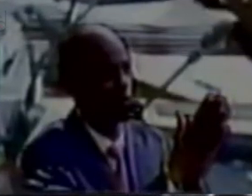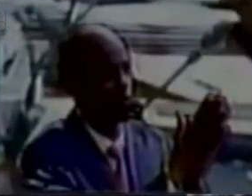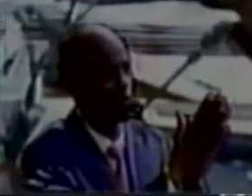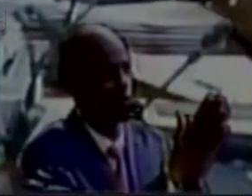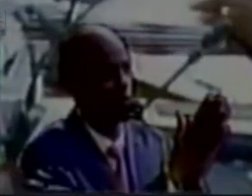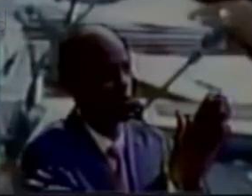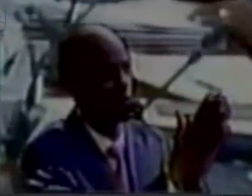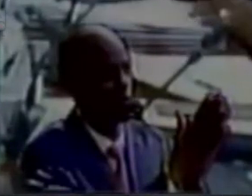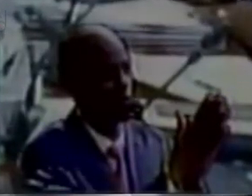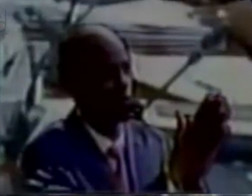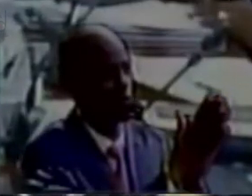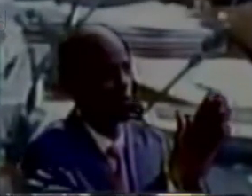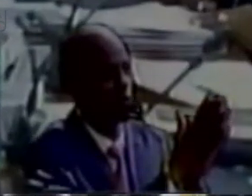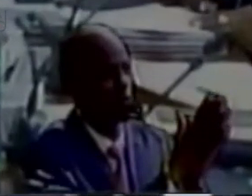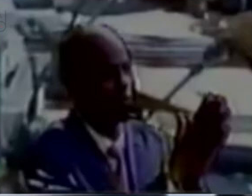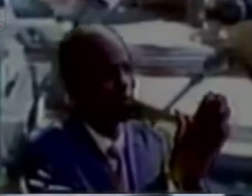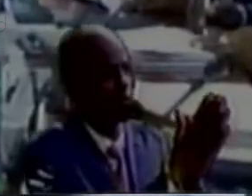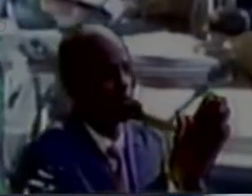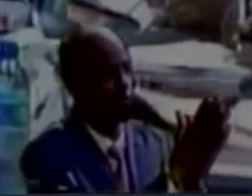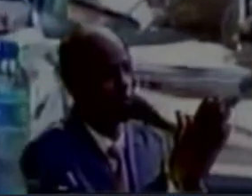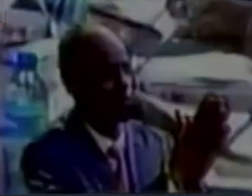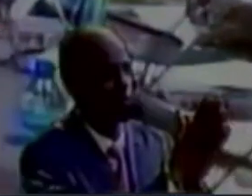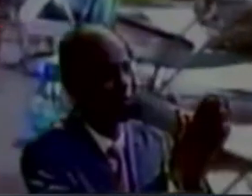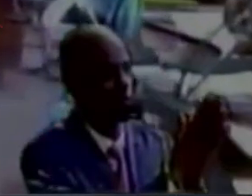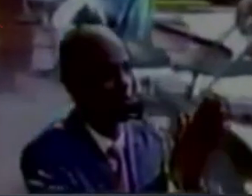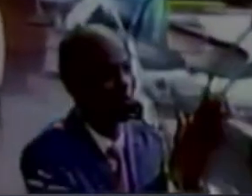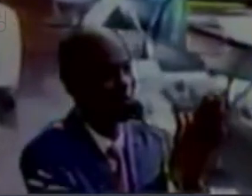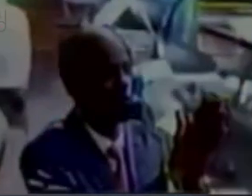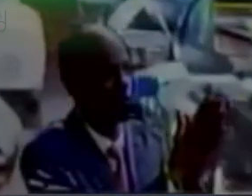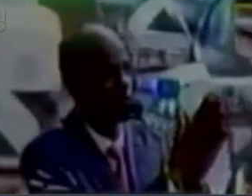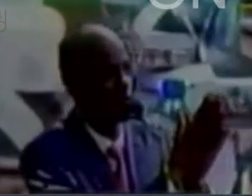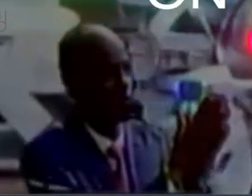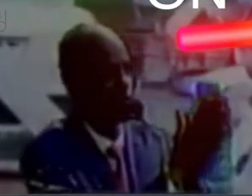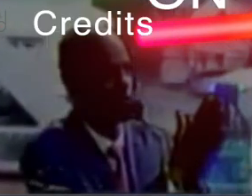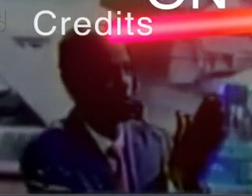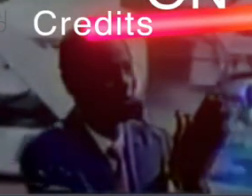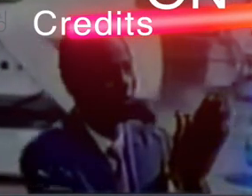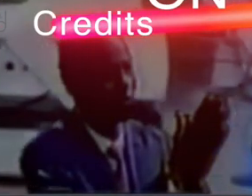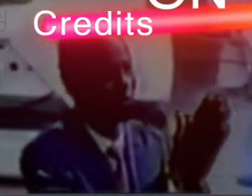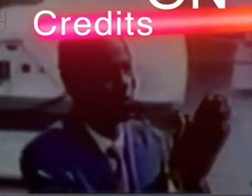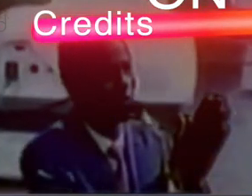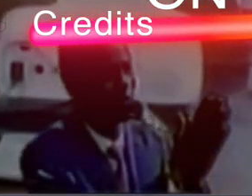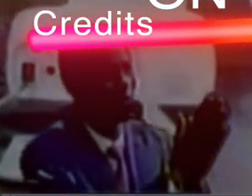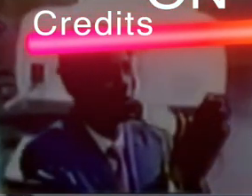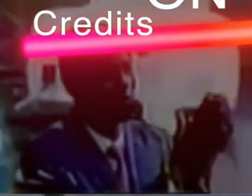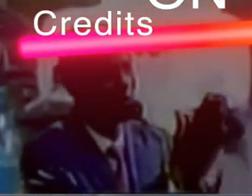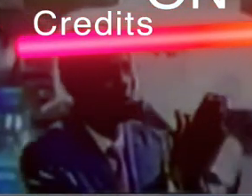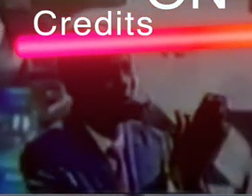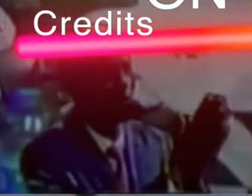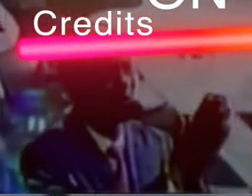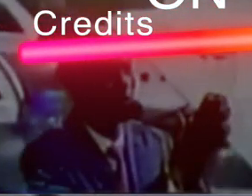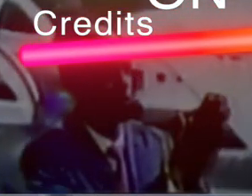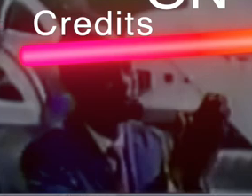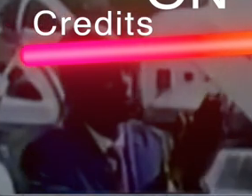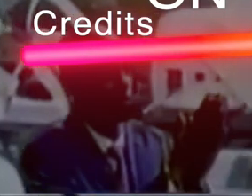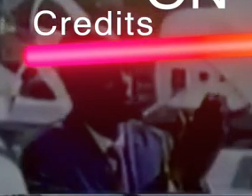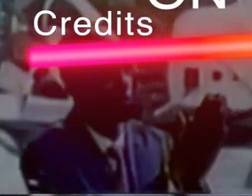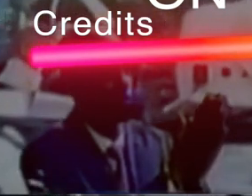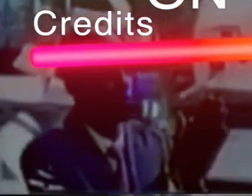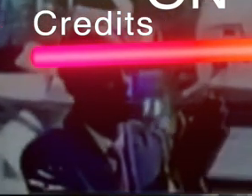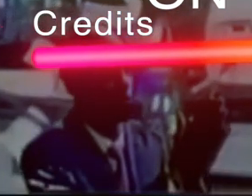Deux tiers de ces pertes et dommages physiques sont dans le secteur privé, un tiers pour le secteur